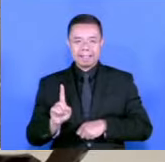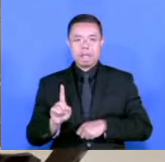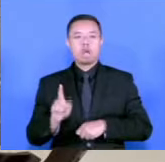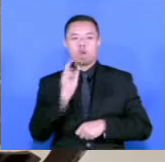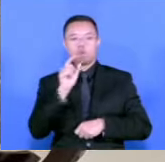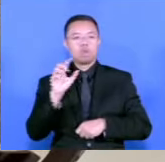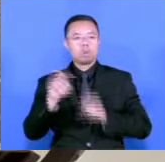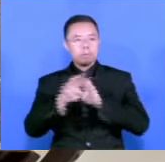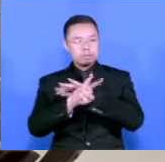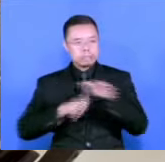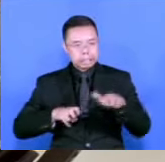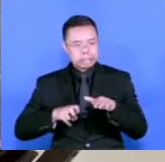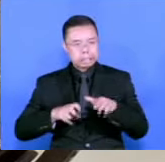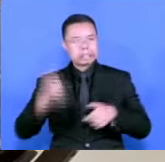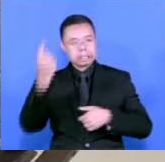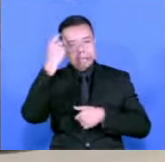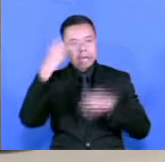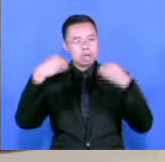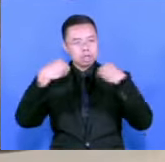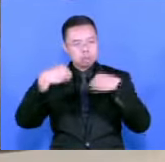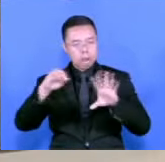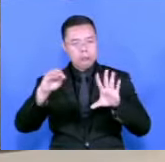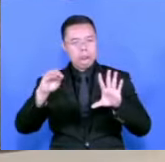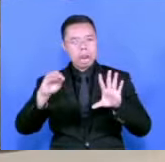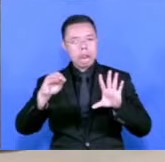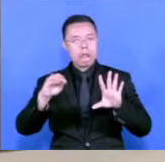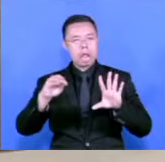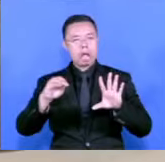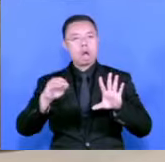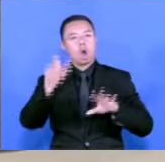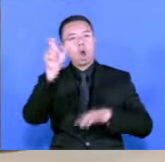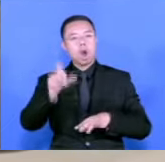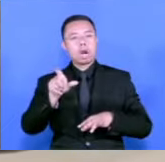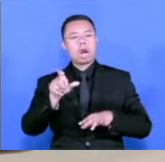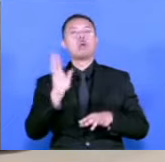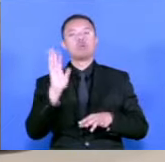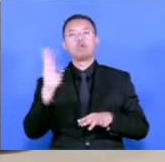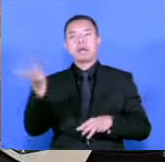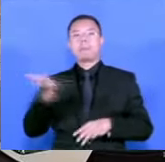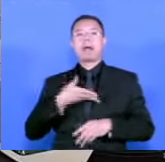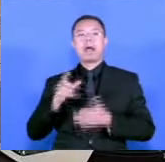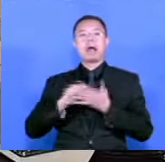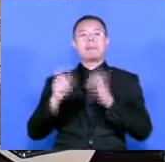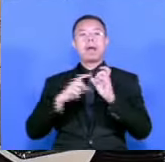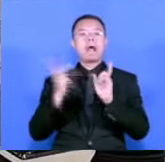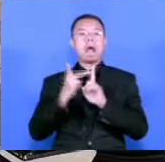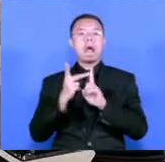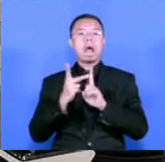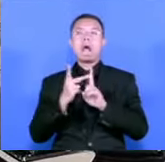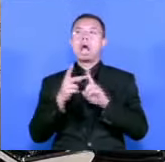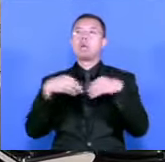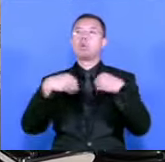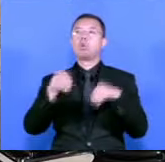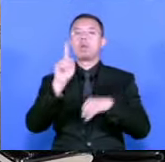pencurian. Tersangka menjual hasil curiannya ke seorang penadah SH seharga